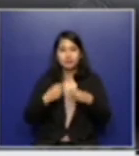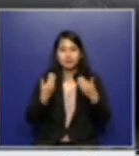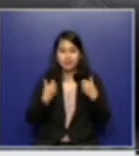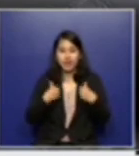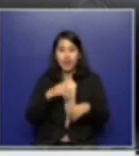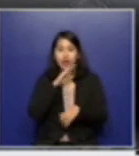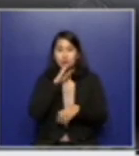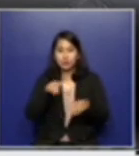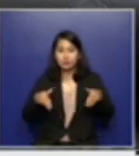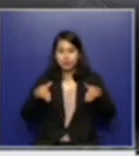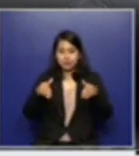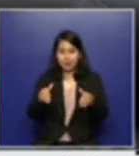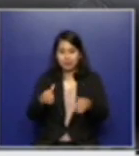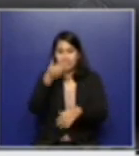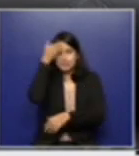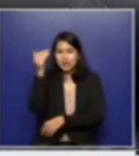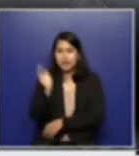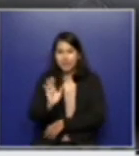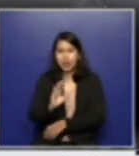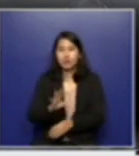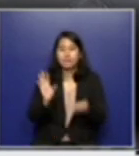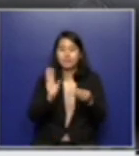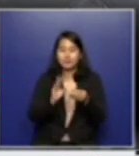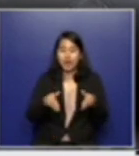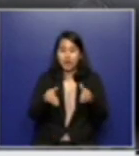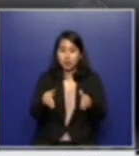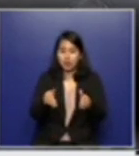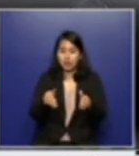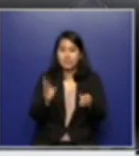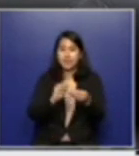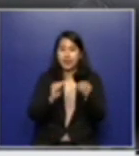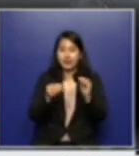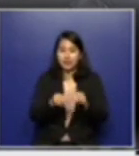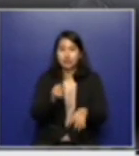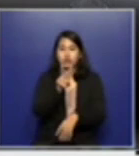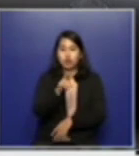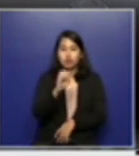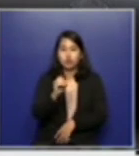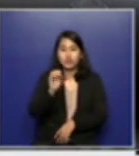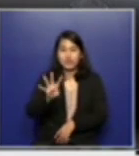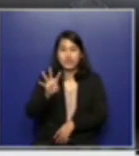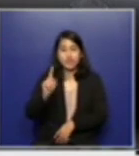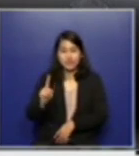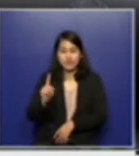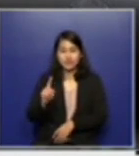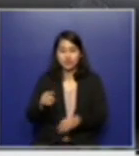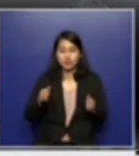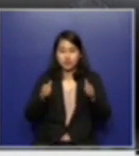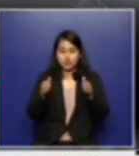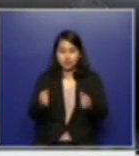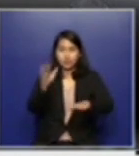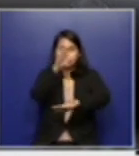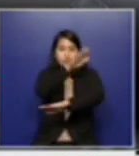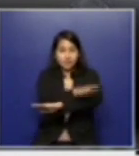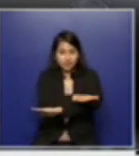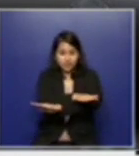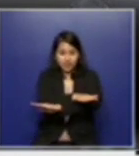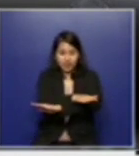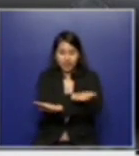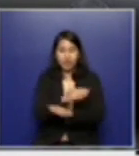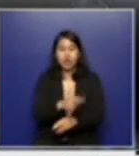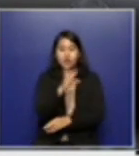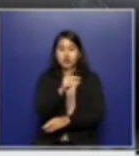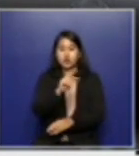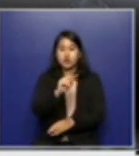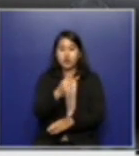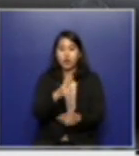กระทรวงคมนาคมอย่าลืมนะครับทางหลวงแผ่นดินหมายเลข2041ช่วง4แยกแยกดงแหลมและทางหลวง